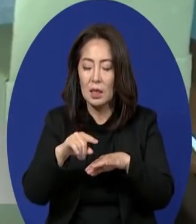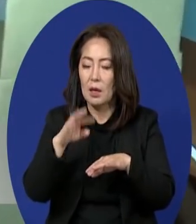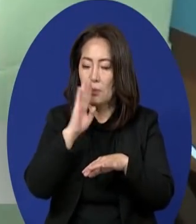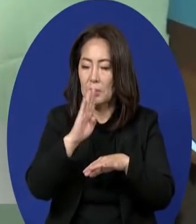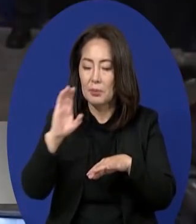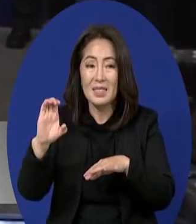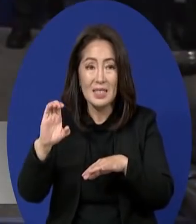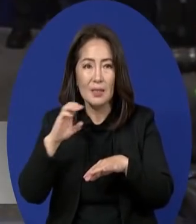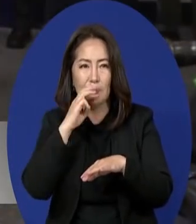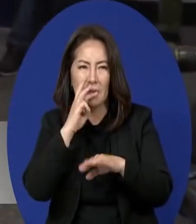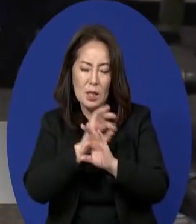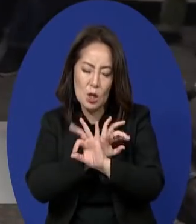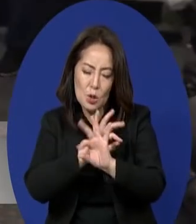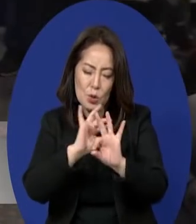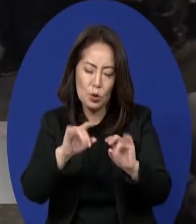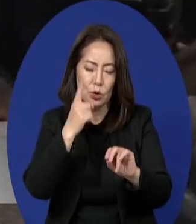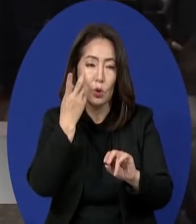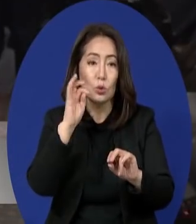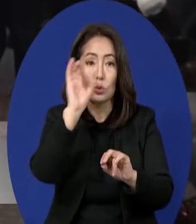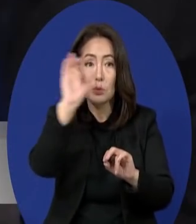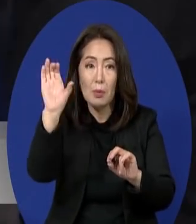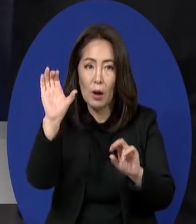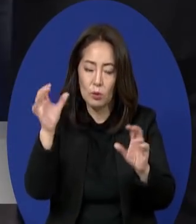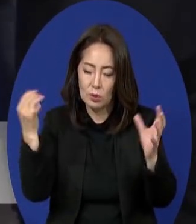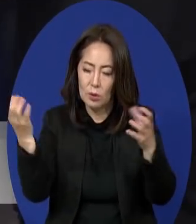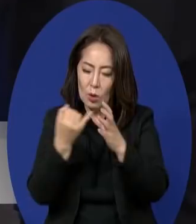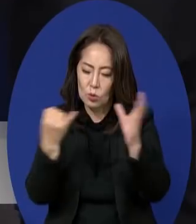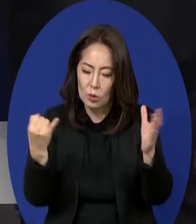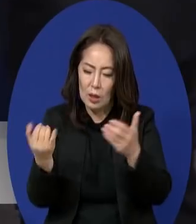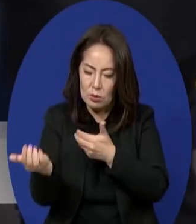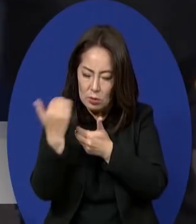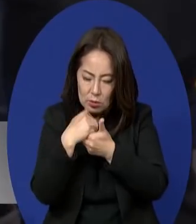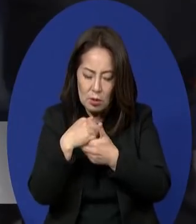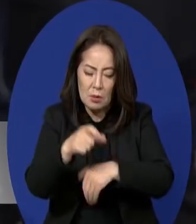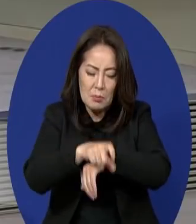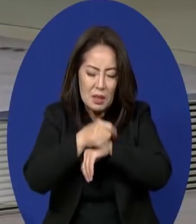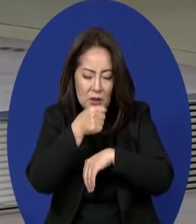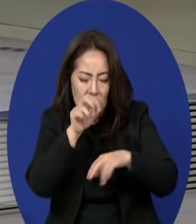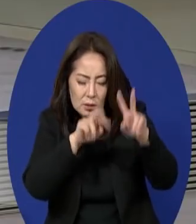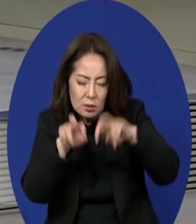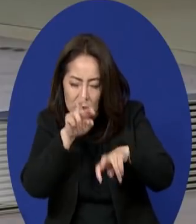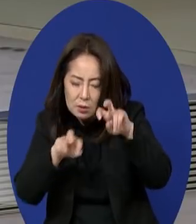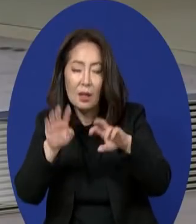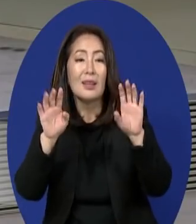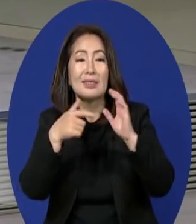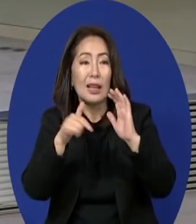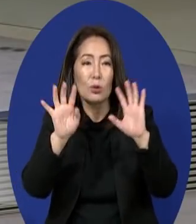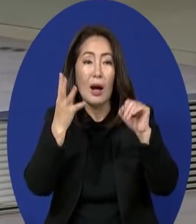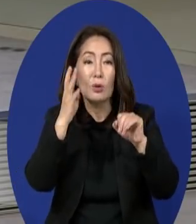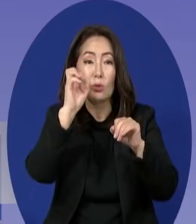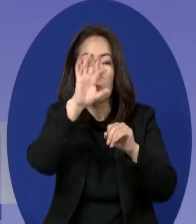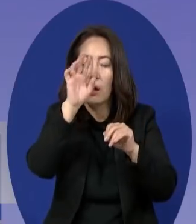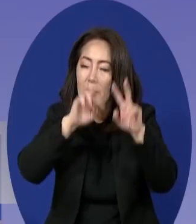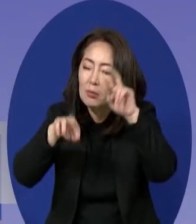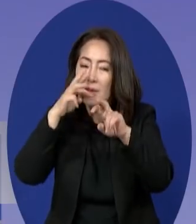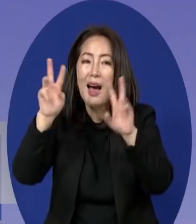мэдээллийн 140 гаруй байгууллагуудын 600 орчим сэтгүүлч оролцож татваргүй бүсүүдэд байрладаг 14 санхүүгийн байгууллагаас алдагдсан 12